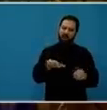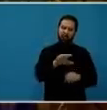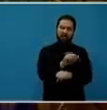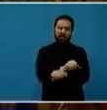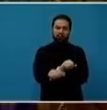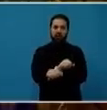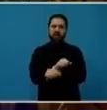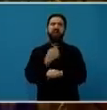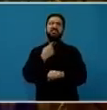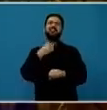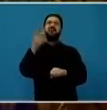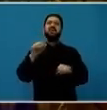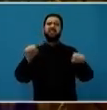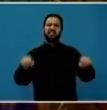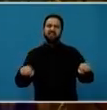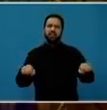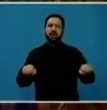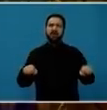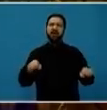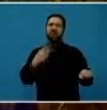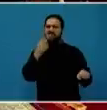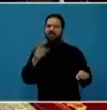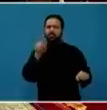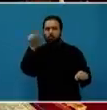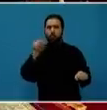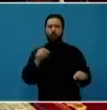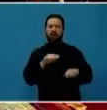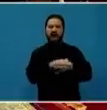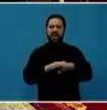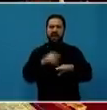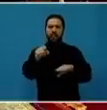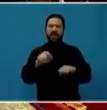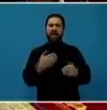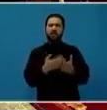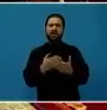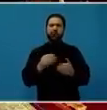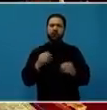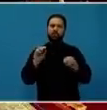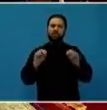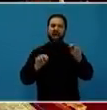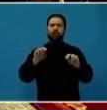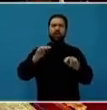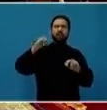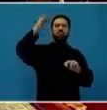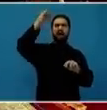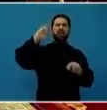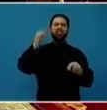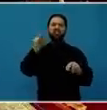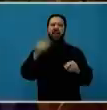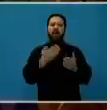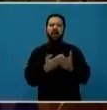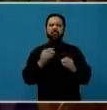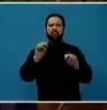stăpânul cel mare, uite, l-a iertat pe acesta și iată ce rău mi-a făcut el mie pentru o datorie mai mică, ci spun că ceilalți din